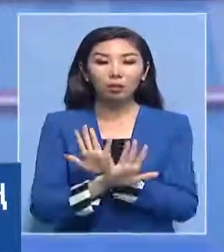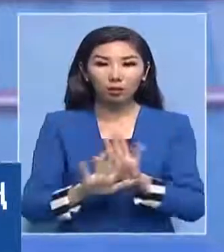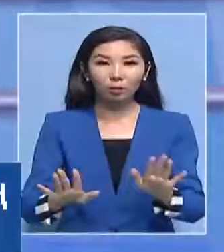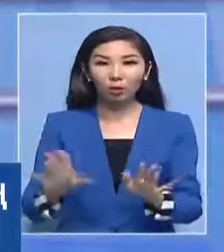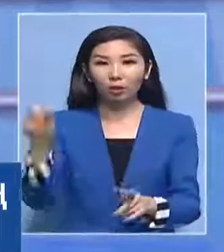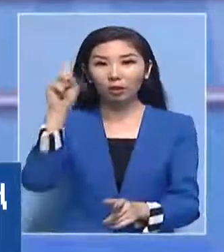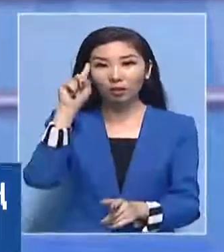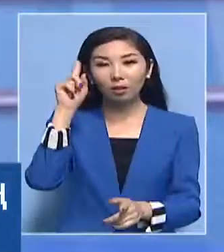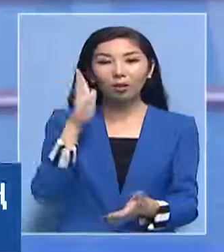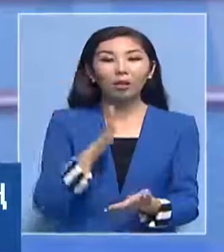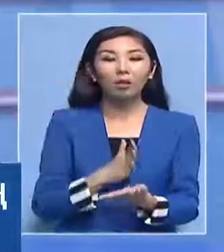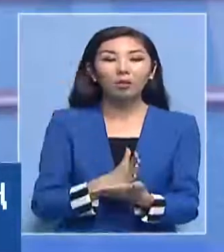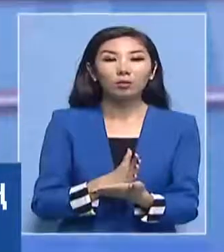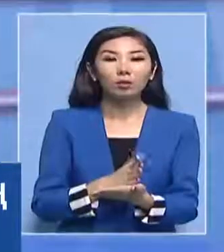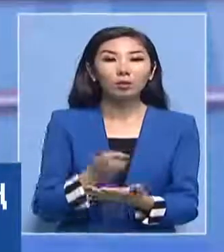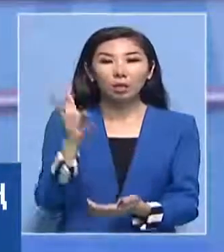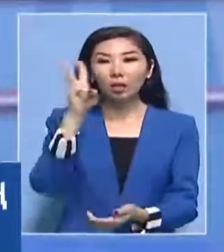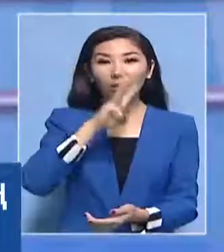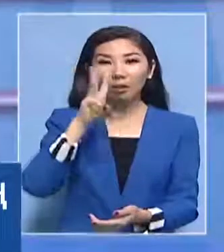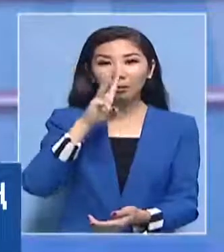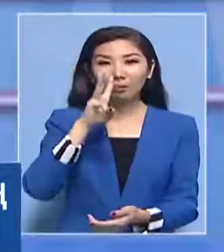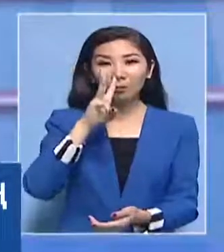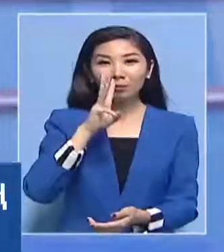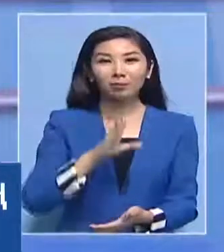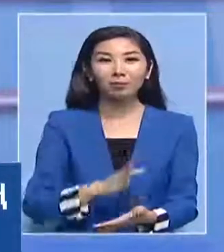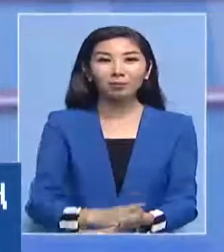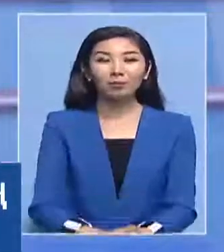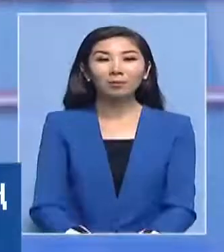біреулері айту керек жалақыны әлі